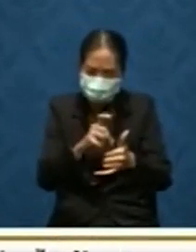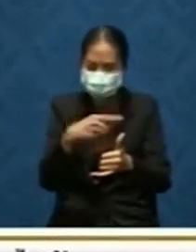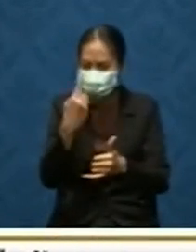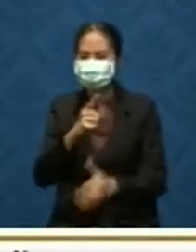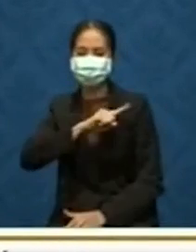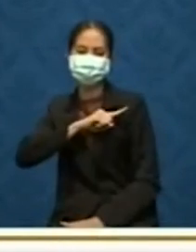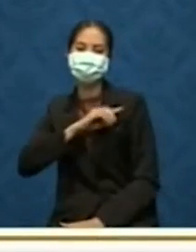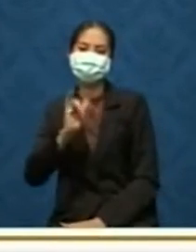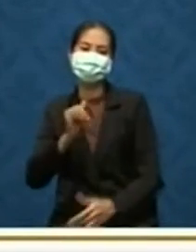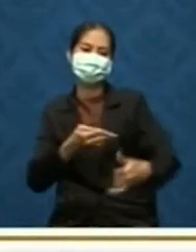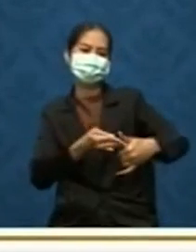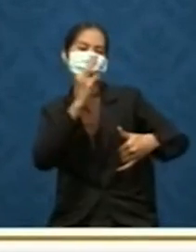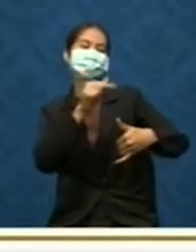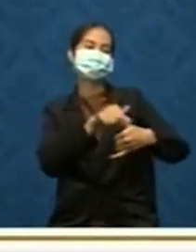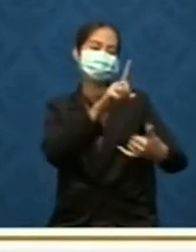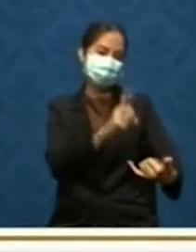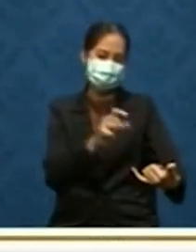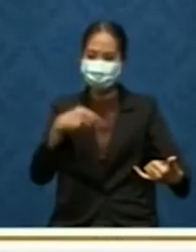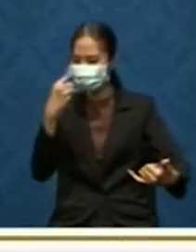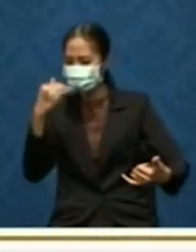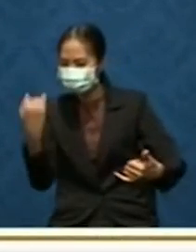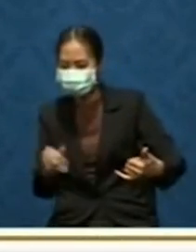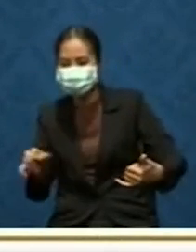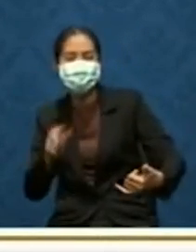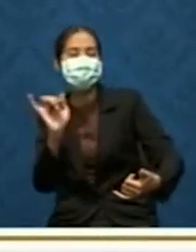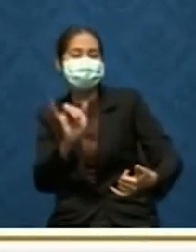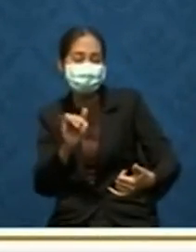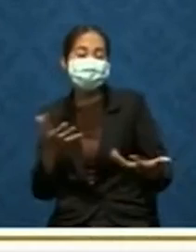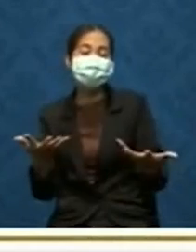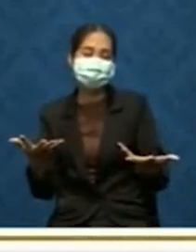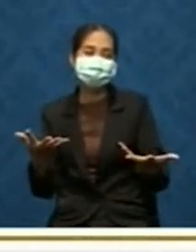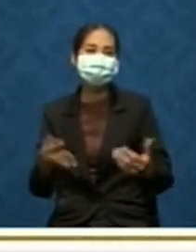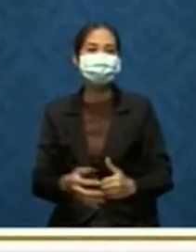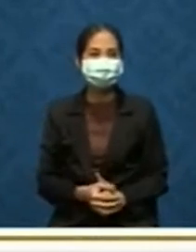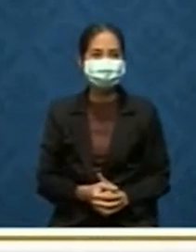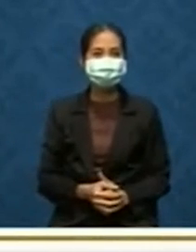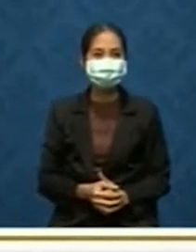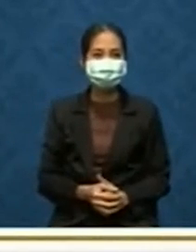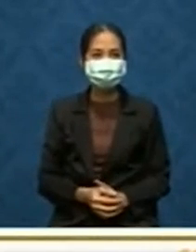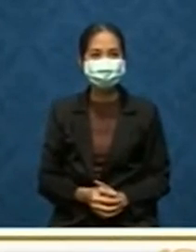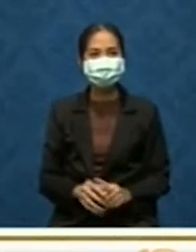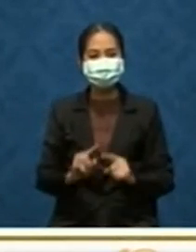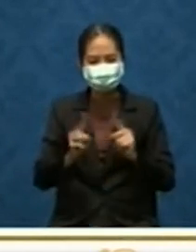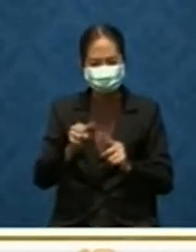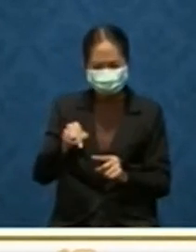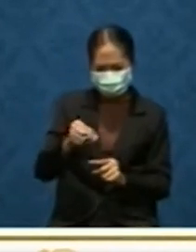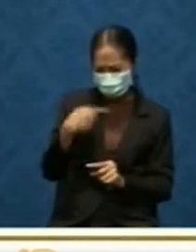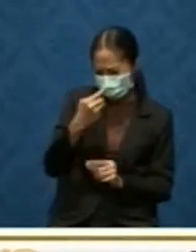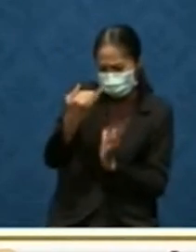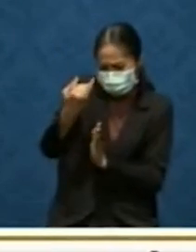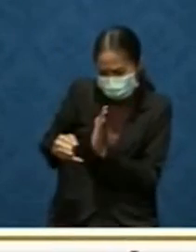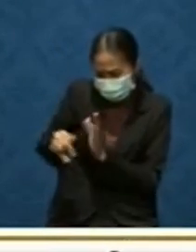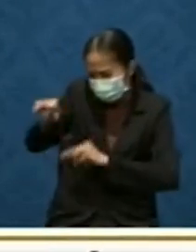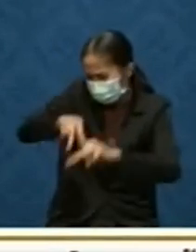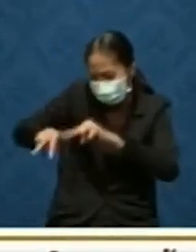ว่าใครที่เป็นคนยิงตาของคนที่ออกมาเรียกร้องสิทธิมนุษยชนเฉยๆภาพในประเทศไทยไม่ต้องหาผู้รับผิดชอบ